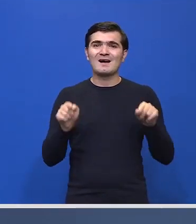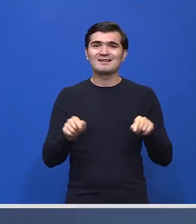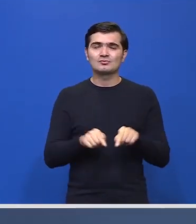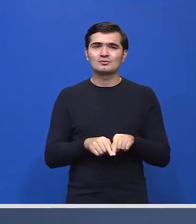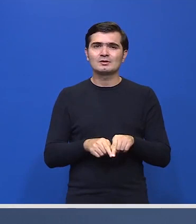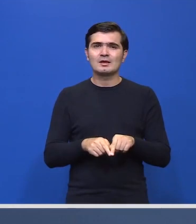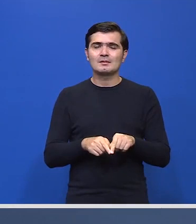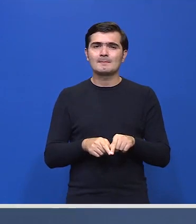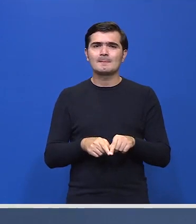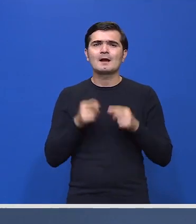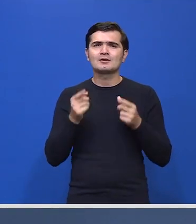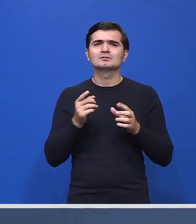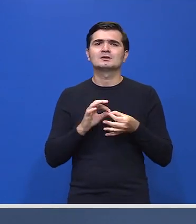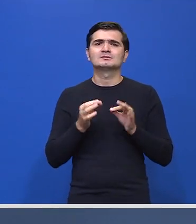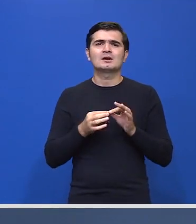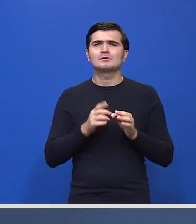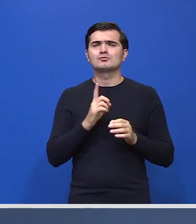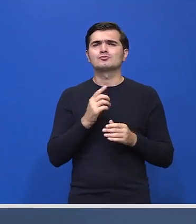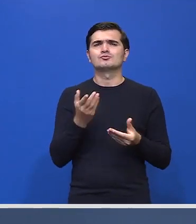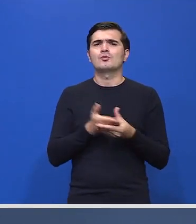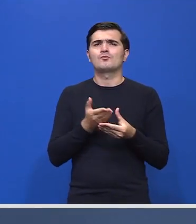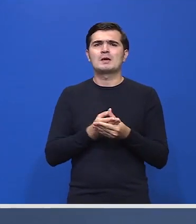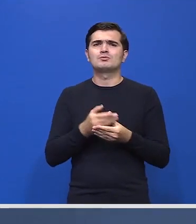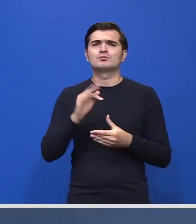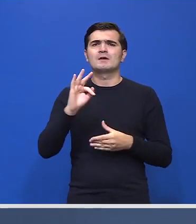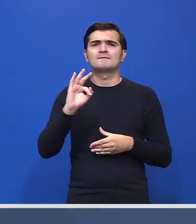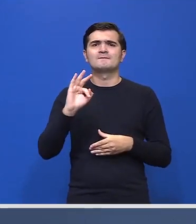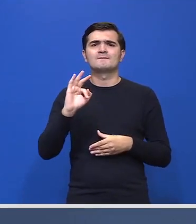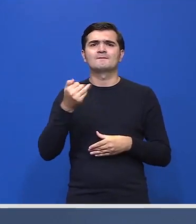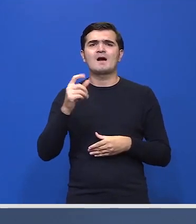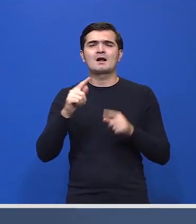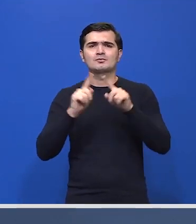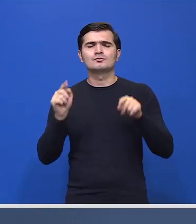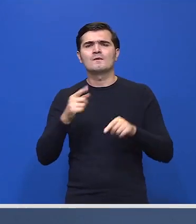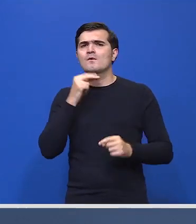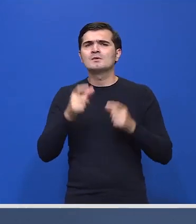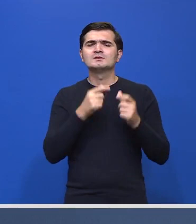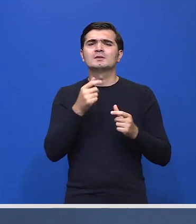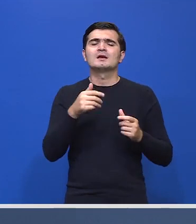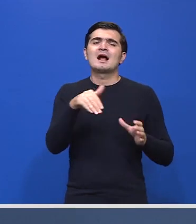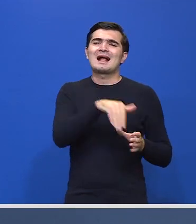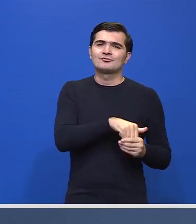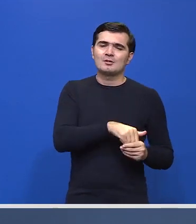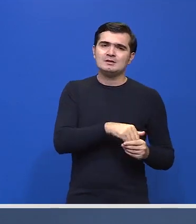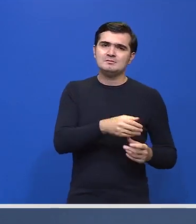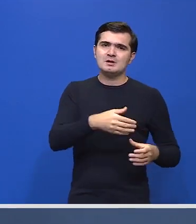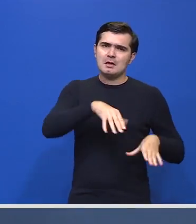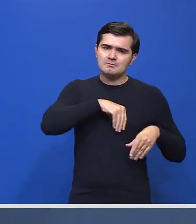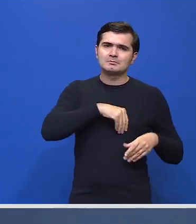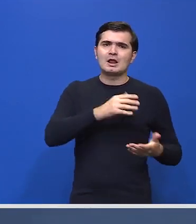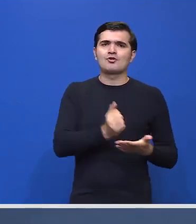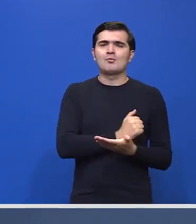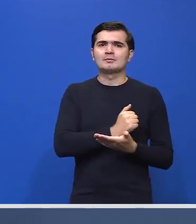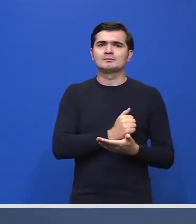Facturile însemnând nu acel document factură, ci angajamentele pe care și le-a luat prin actele normative aprobate față